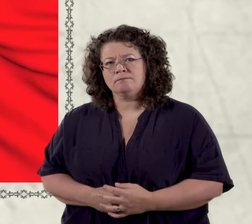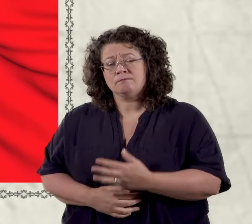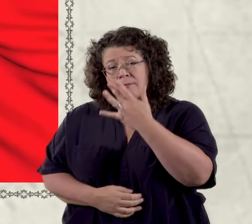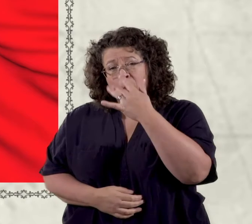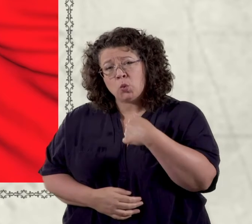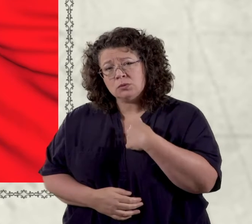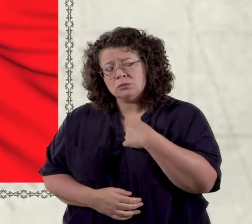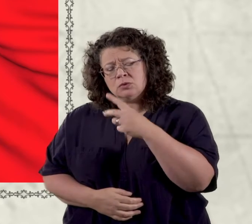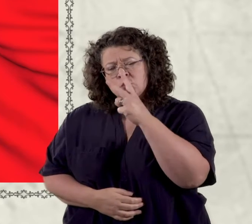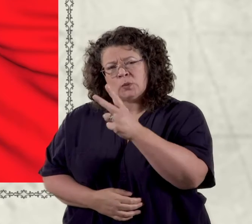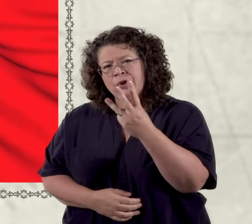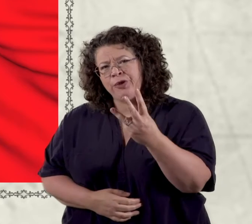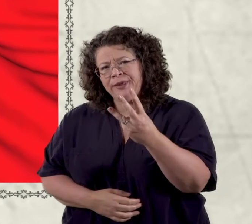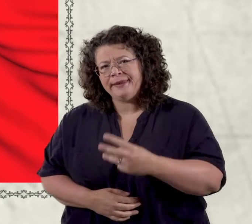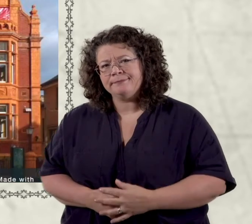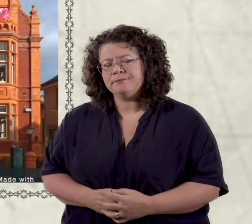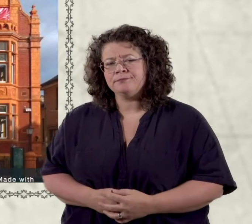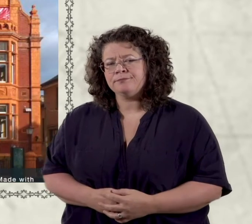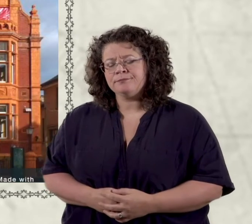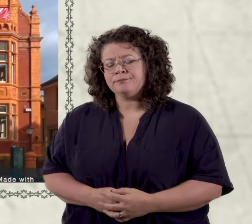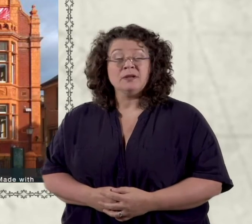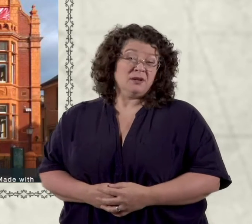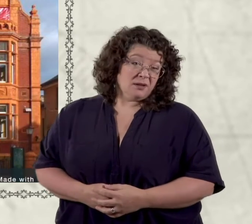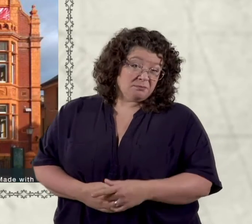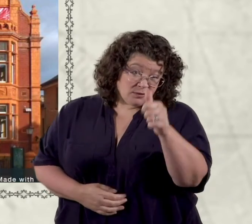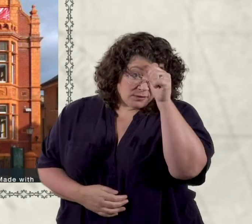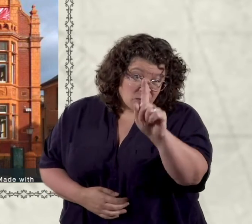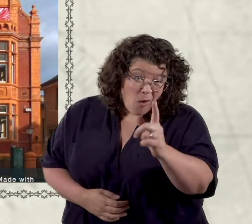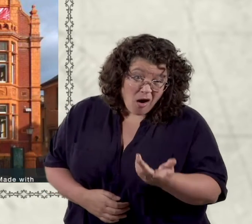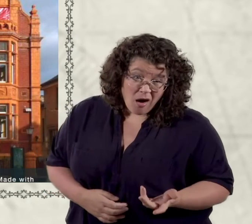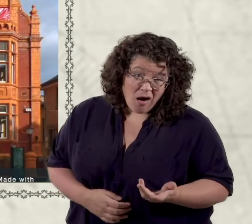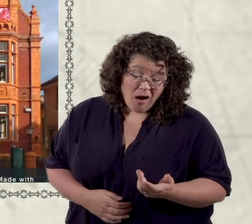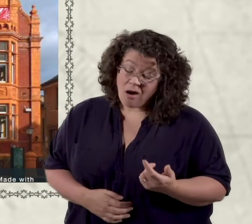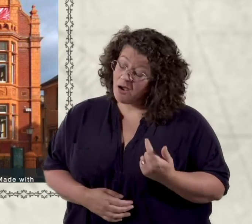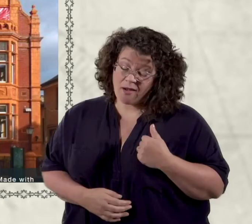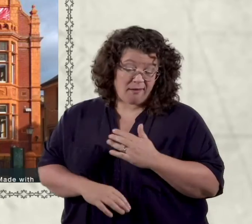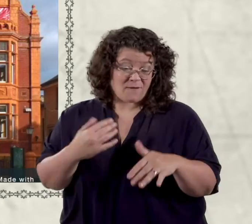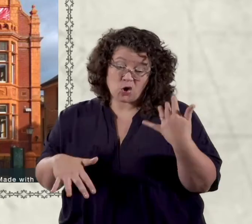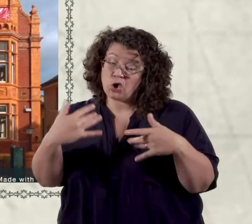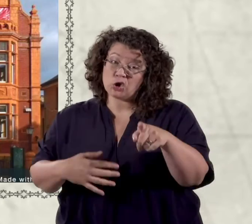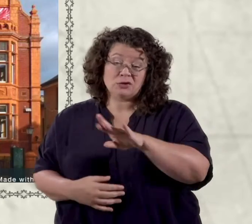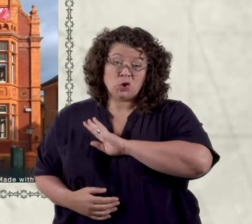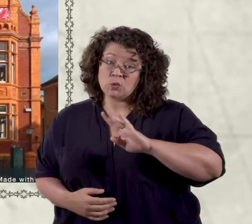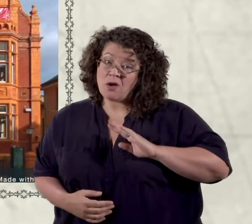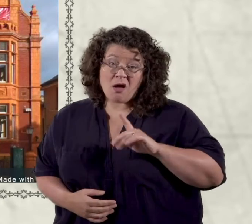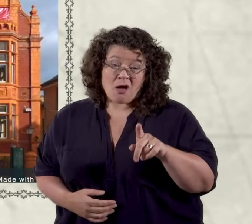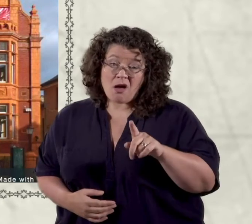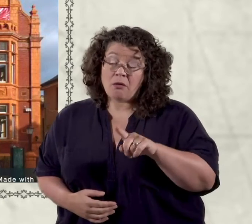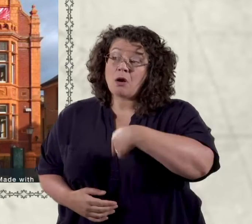O'n i'n 23 mlwydd oed. A chi'n gwybod be? Nid fi nath yna fi Donald